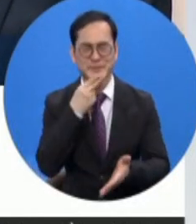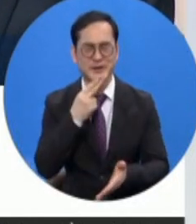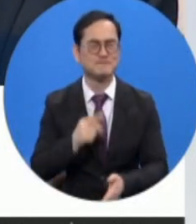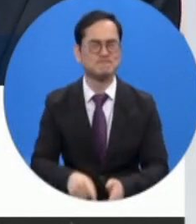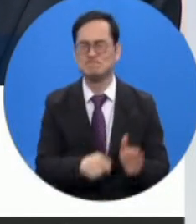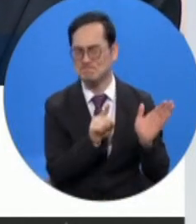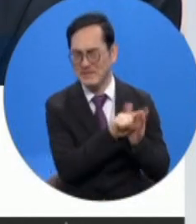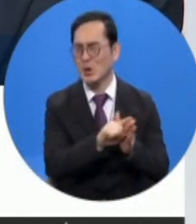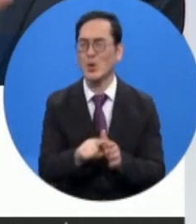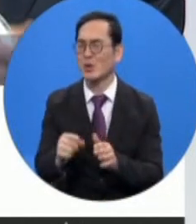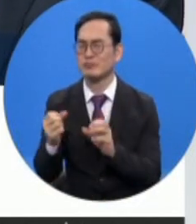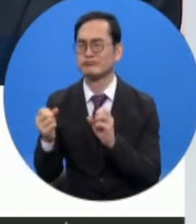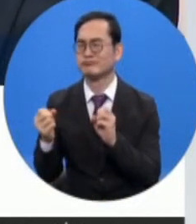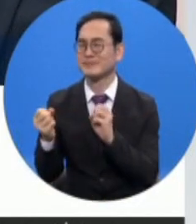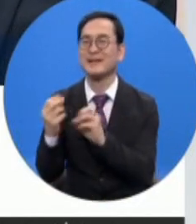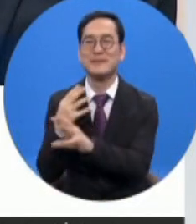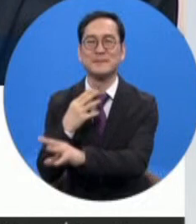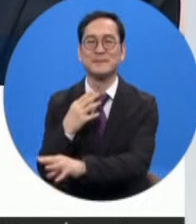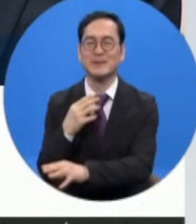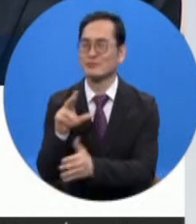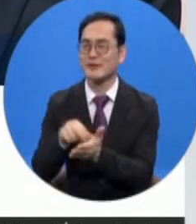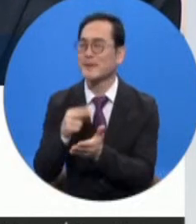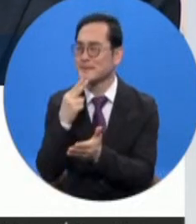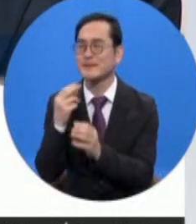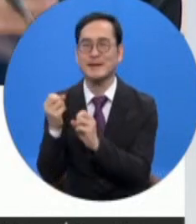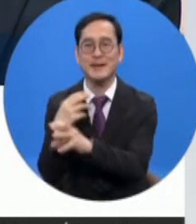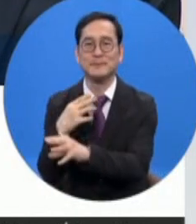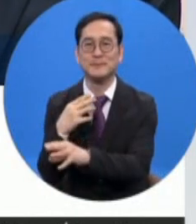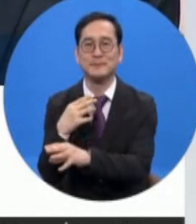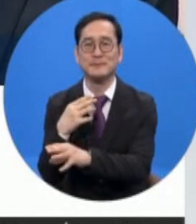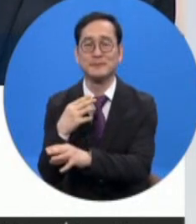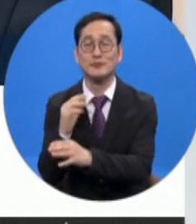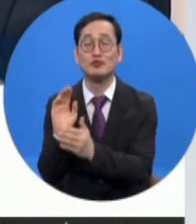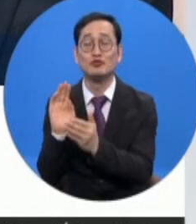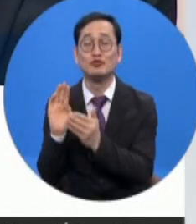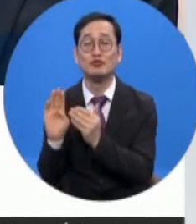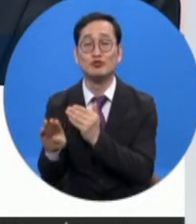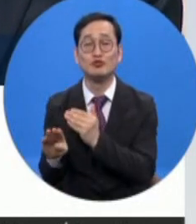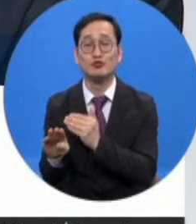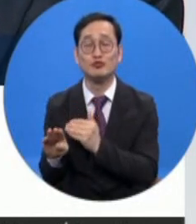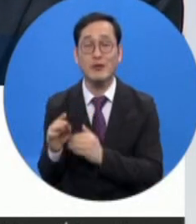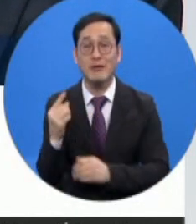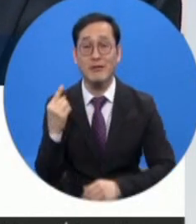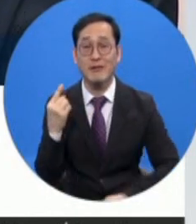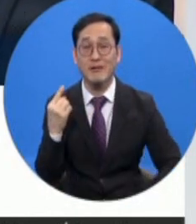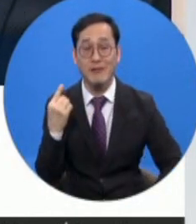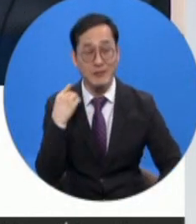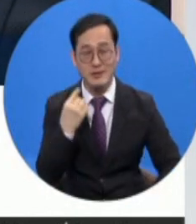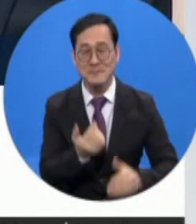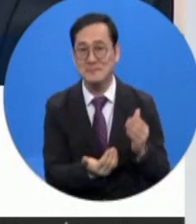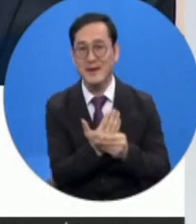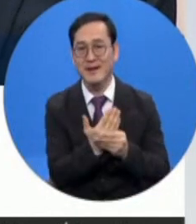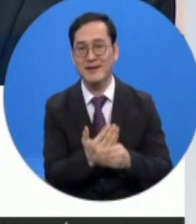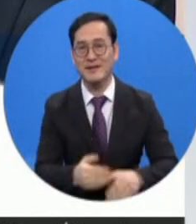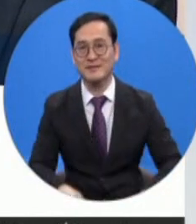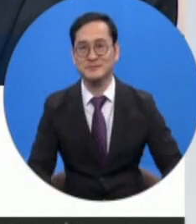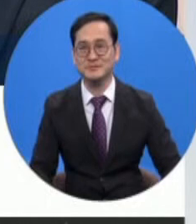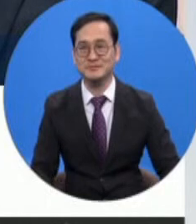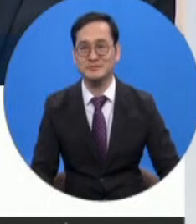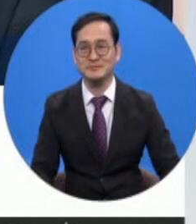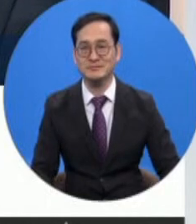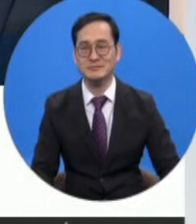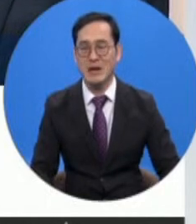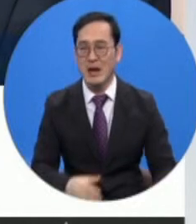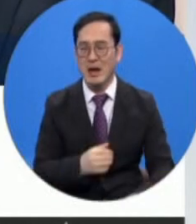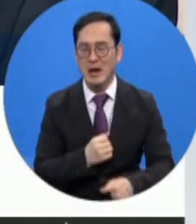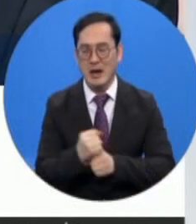같습니다. 그렇기 때문에 이제 저렇게 바로 댓글을 달았는데, 그리고 나서 이제 어제 아침에 한 언론을 통해서 그 문제가 불거졌던 거죠. 그러고 나서 이제 곧바로